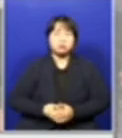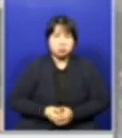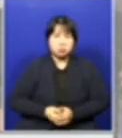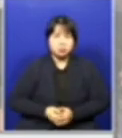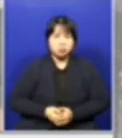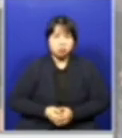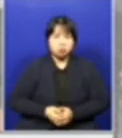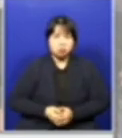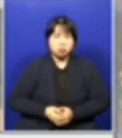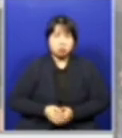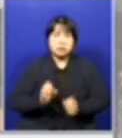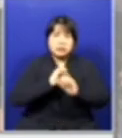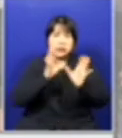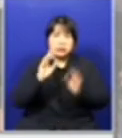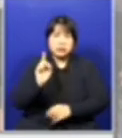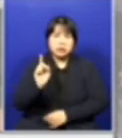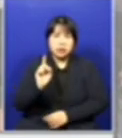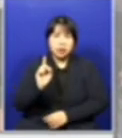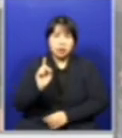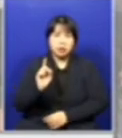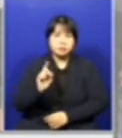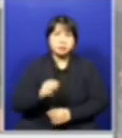ยืนยันชัดเจนว่า